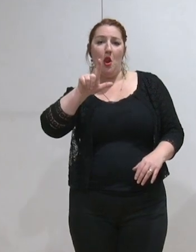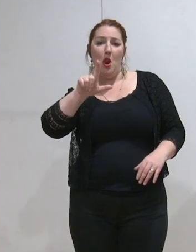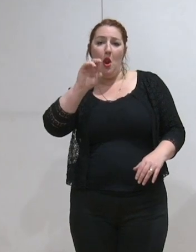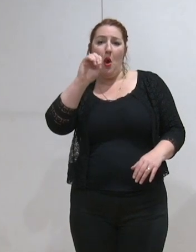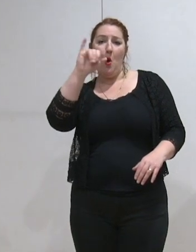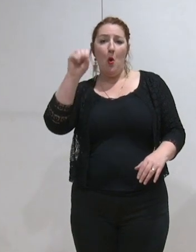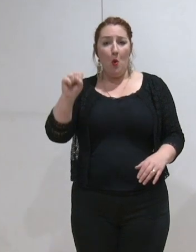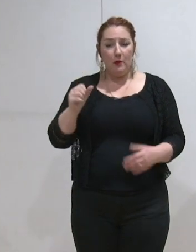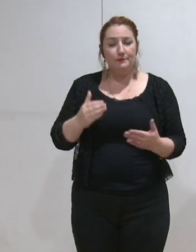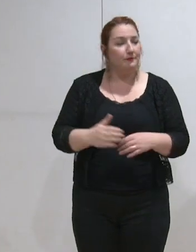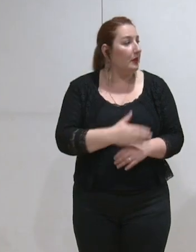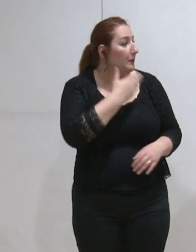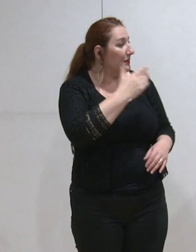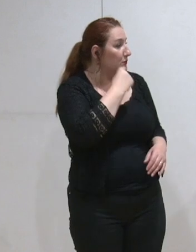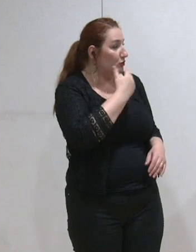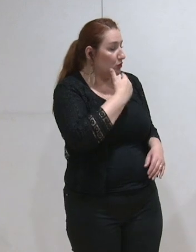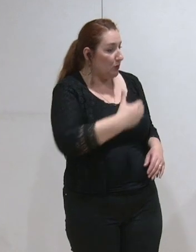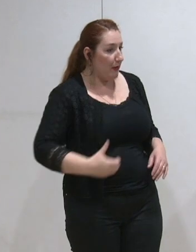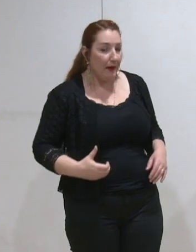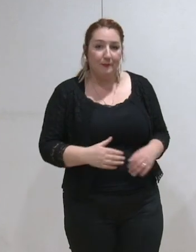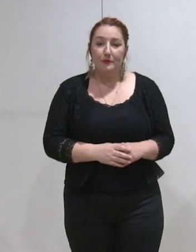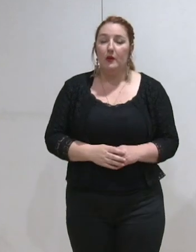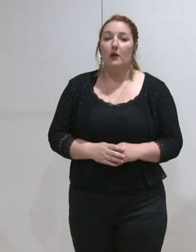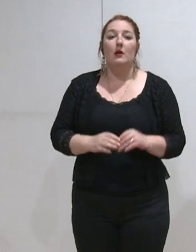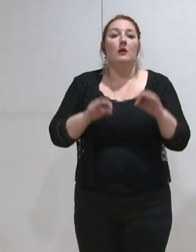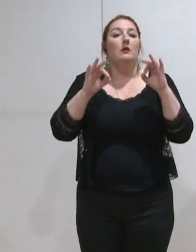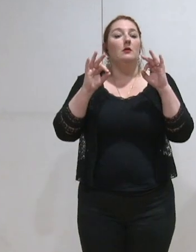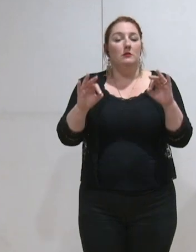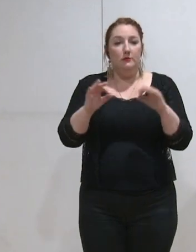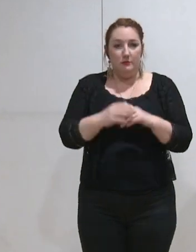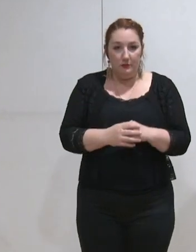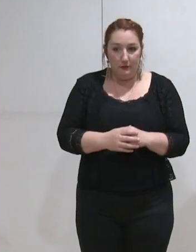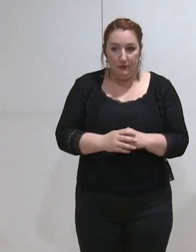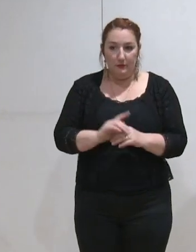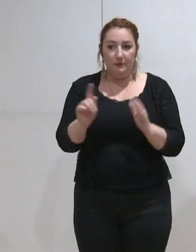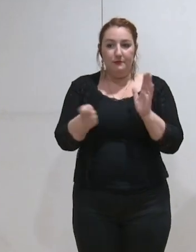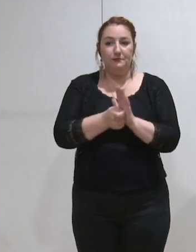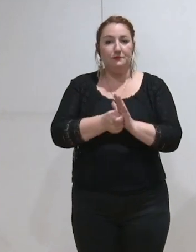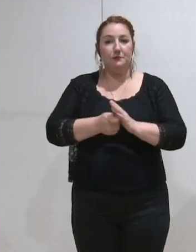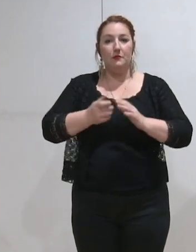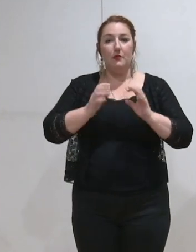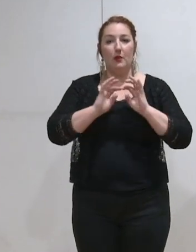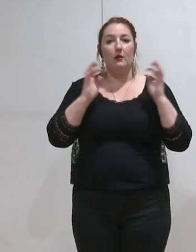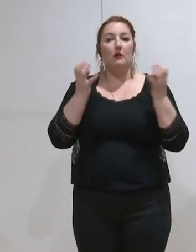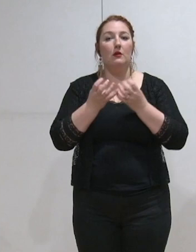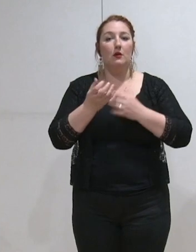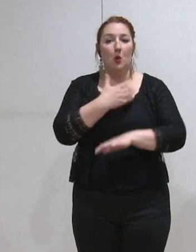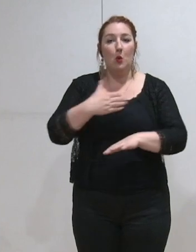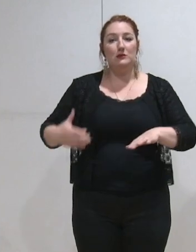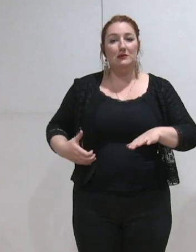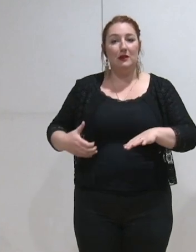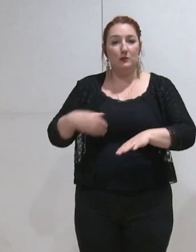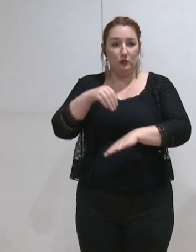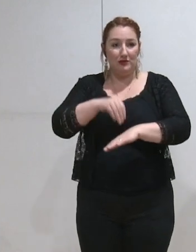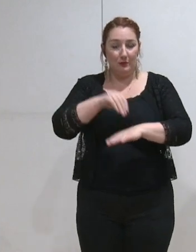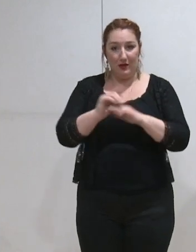Langlois merci Monsieur le Maire c'est lors du de la préparation du du conseil municipal du mois de mars la décision n'avait pas